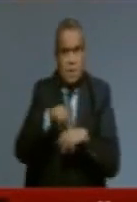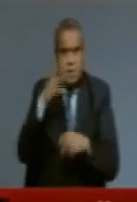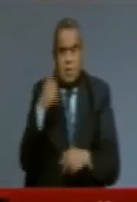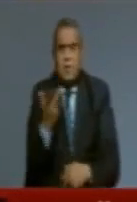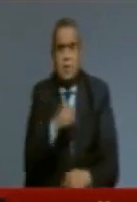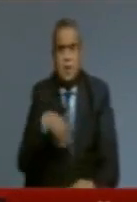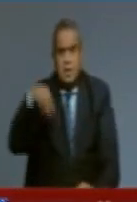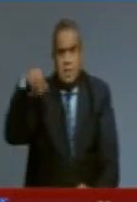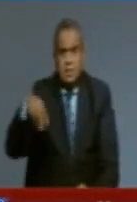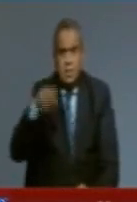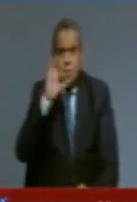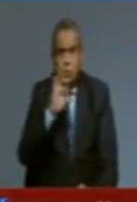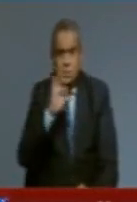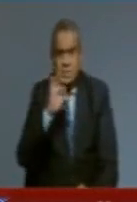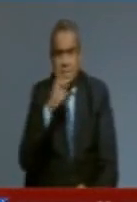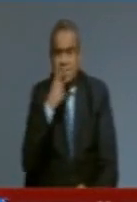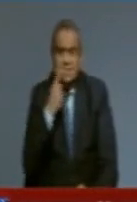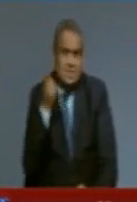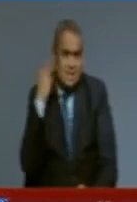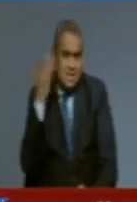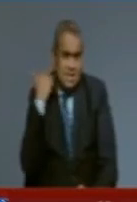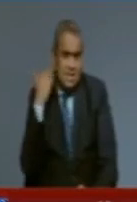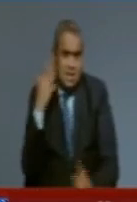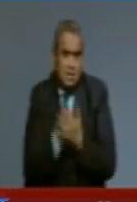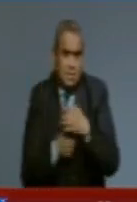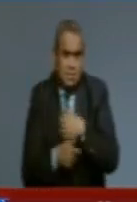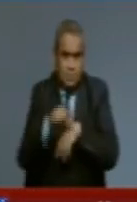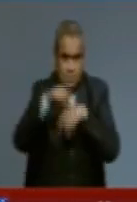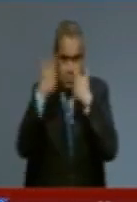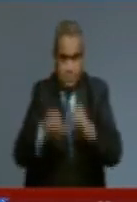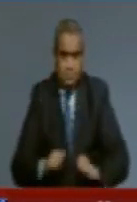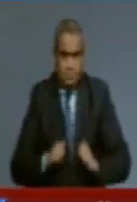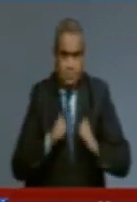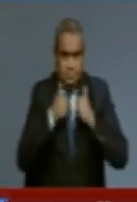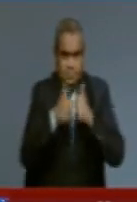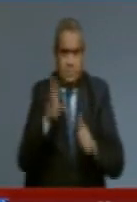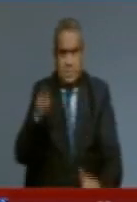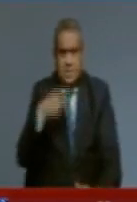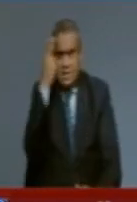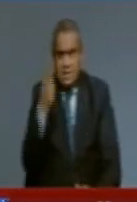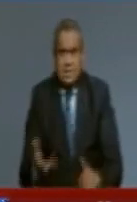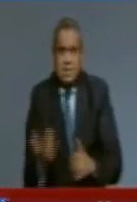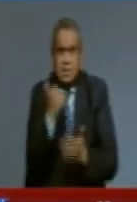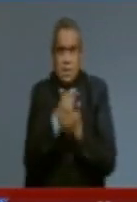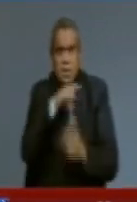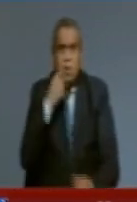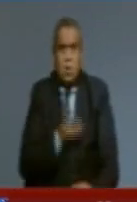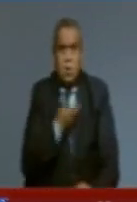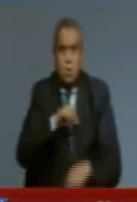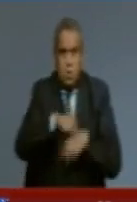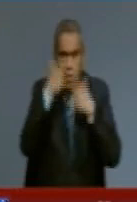98 من القرن الماضي كنت أحضر تقديس أول كنيسة روسية في جنوب إفريقيا.